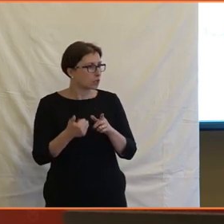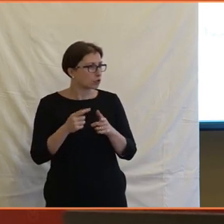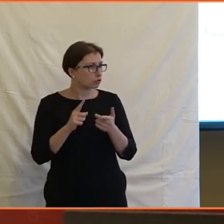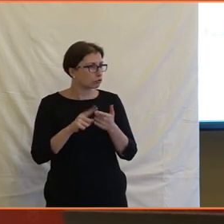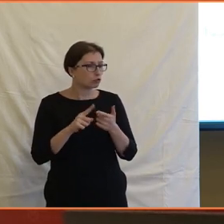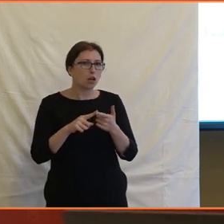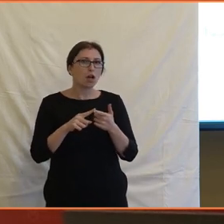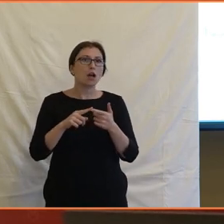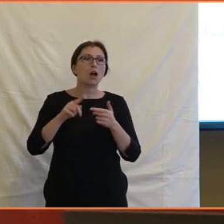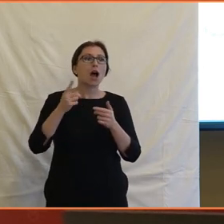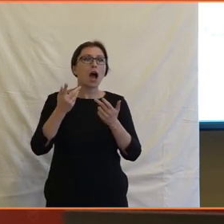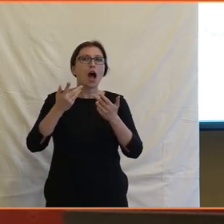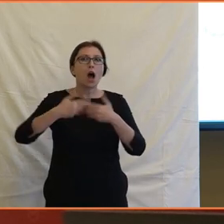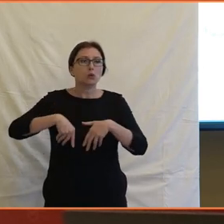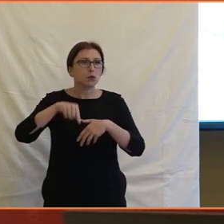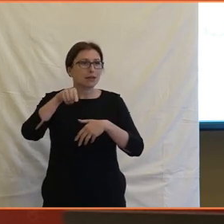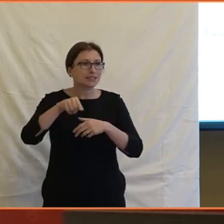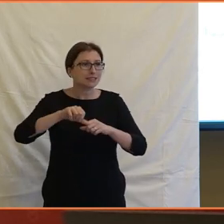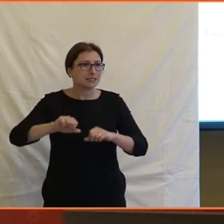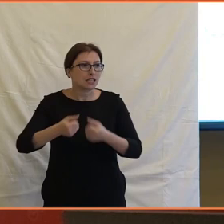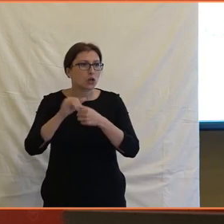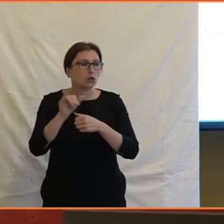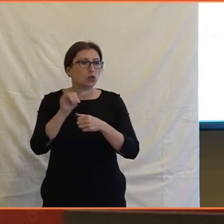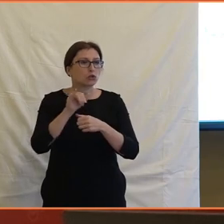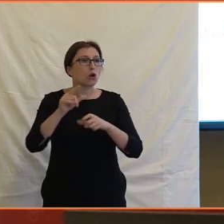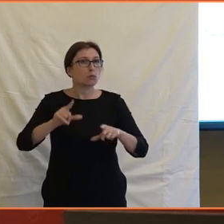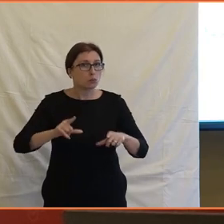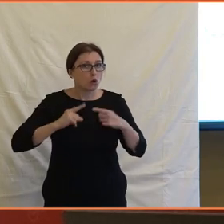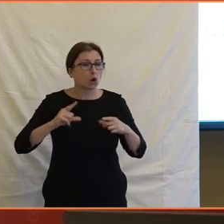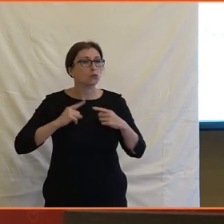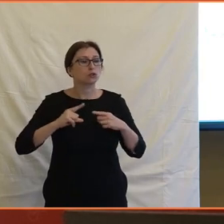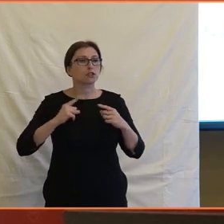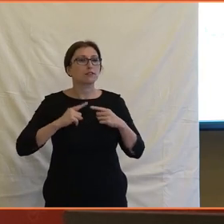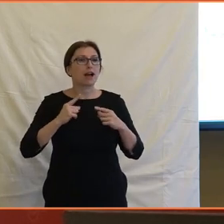opt-out, to znamená automatické zřízení pro lidi, kteří použijí